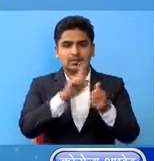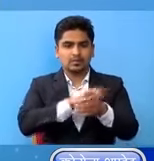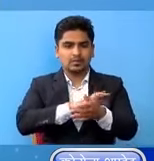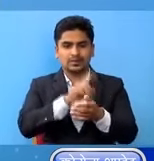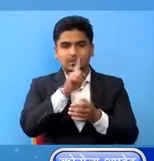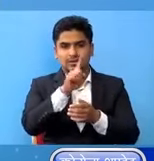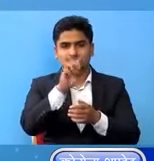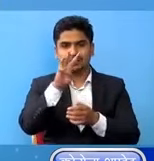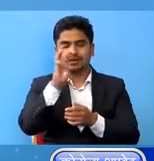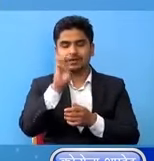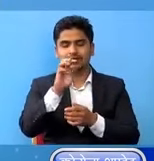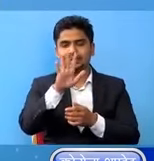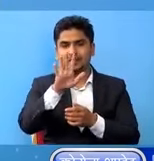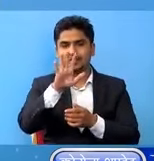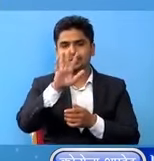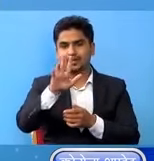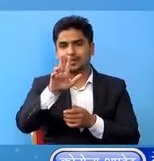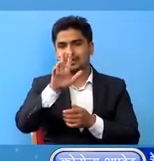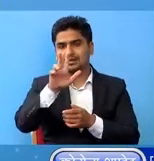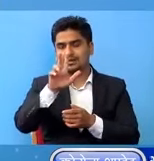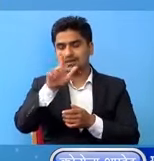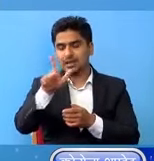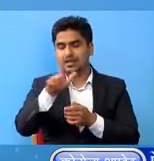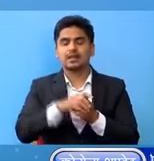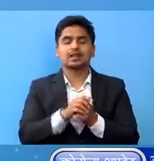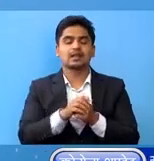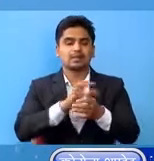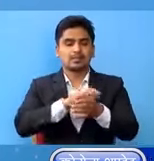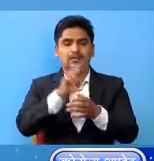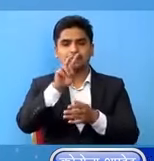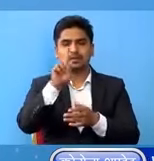एकमा 3,557, प्रदेश दुईमा